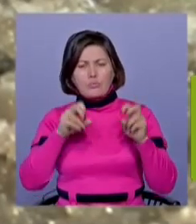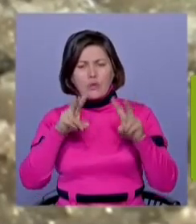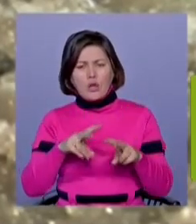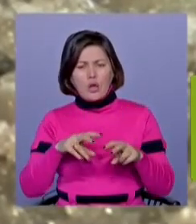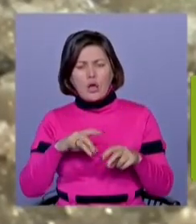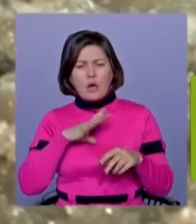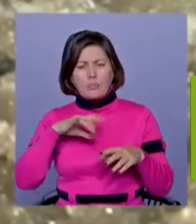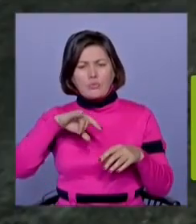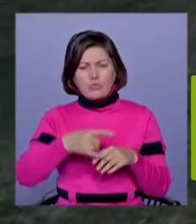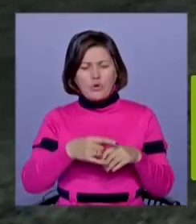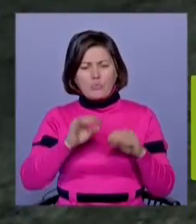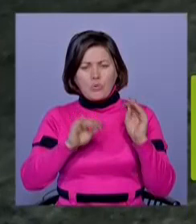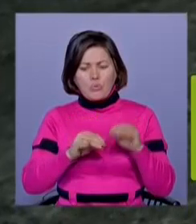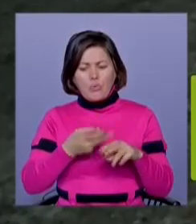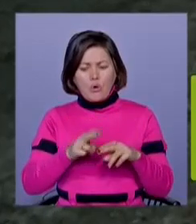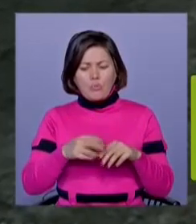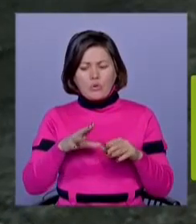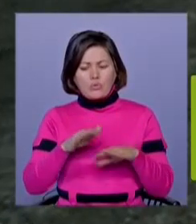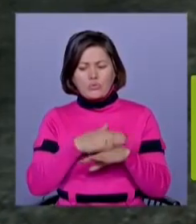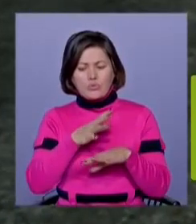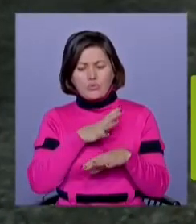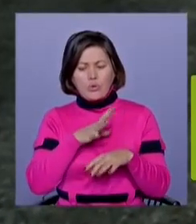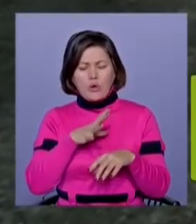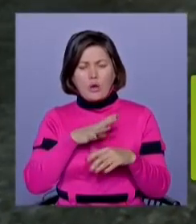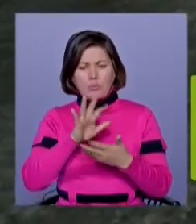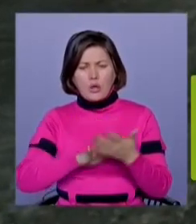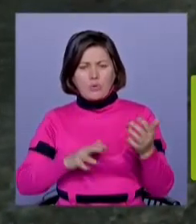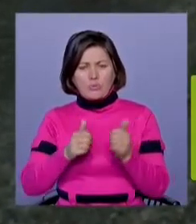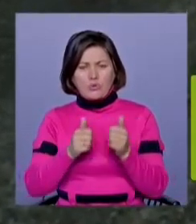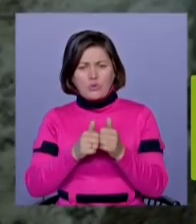шұңқыр орнаттық деп отыр. Дегенмен бұл да ұзаққа бармапты. Ақыр соңында